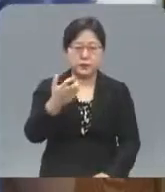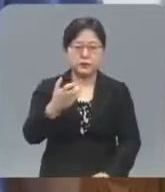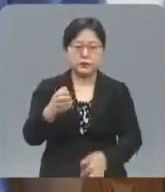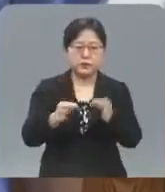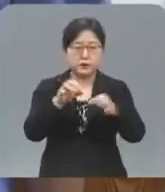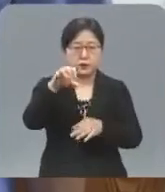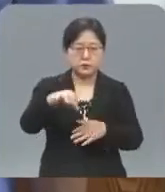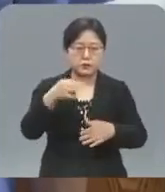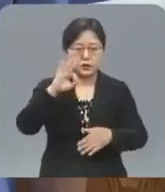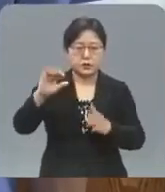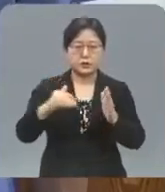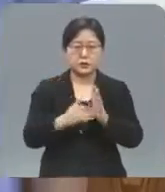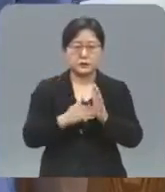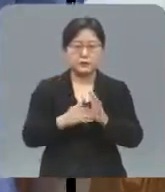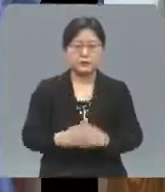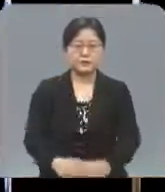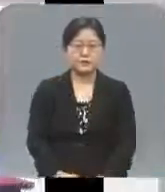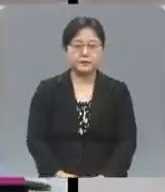업체가 인증을 받았습니다.